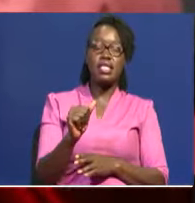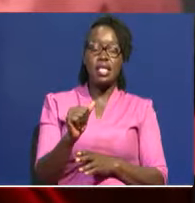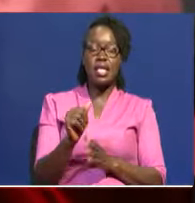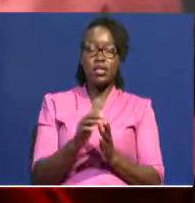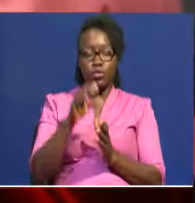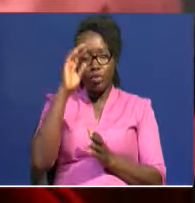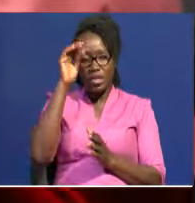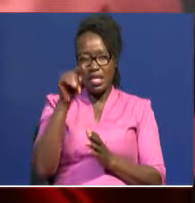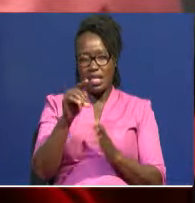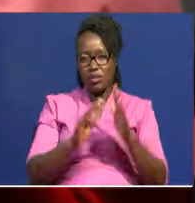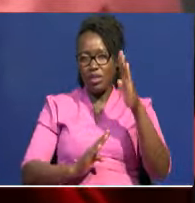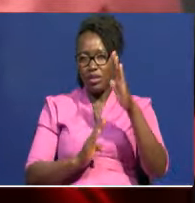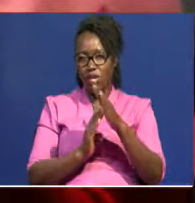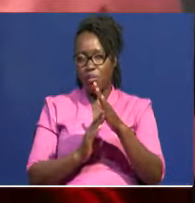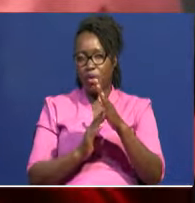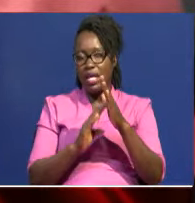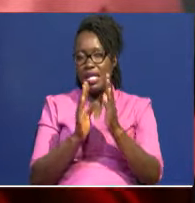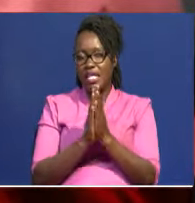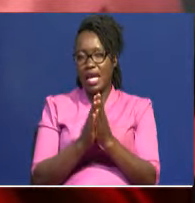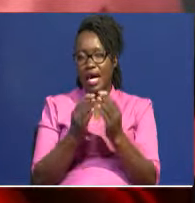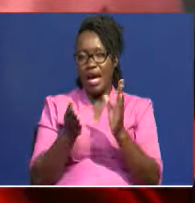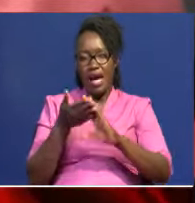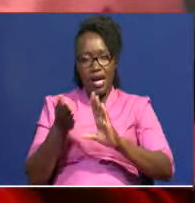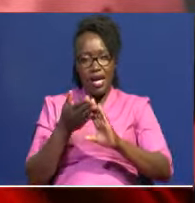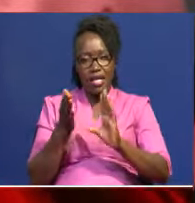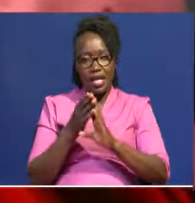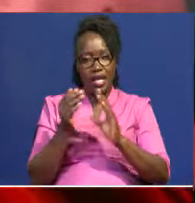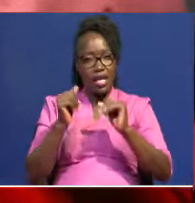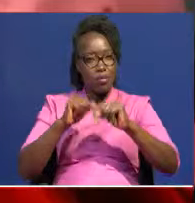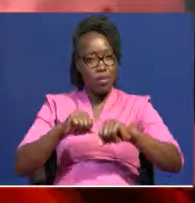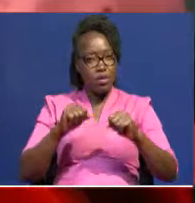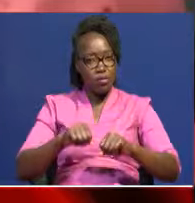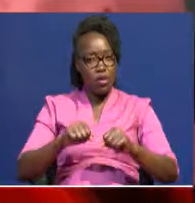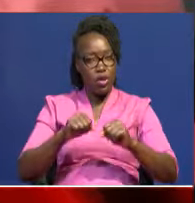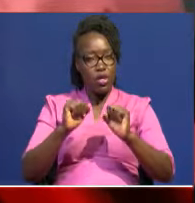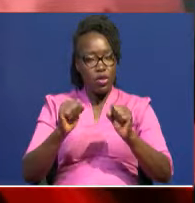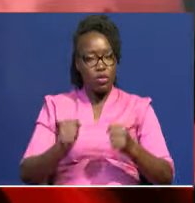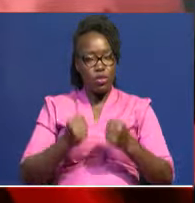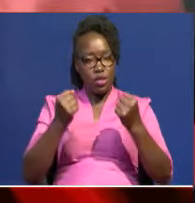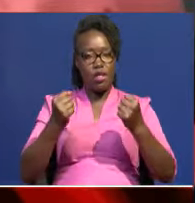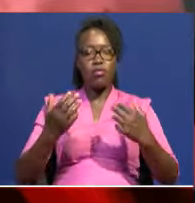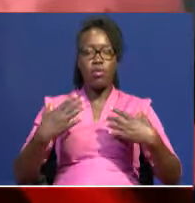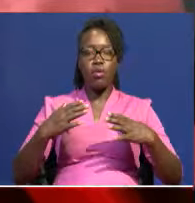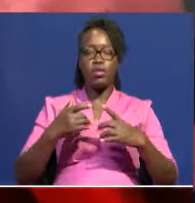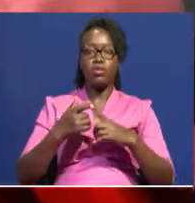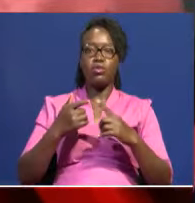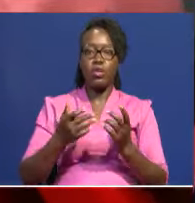hilo kipaumbele na kulishughulikia haraka iwezekanavyo ili kuwanusuru wakaazi